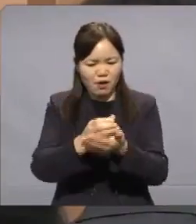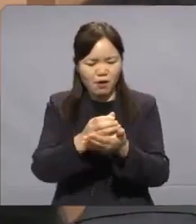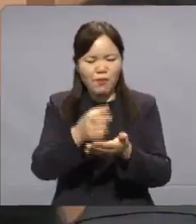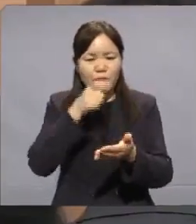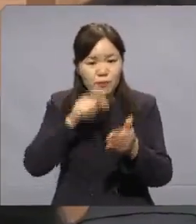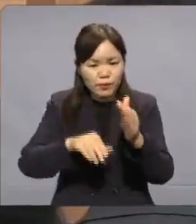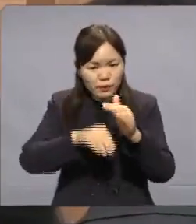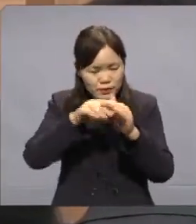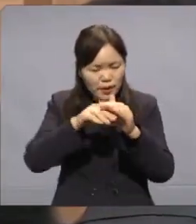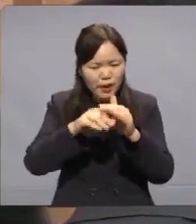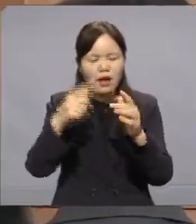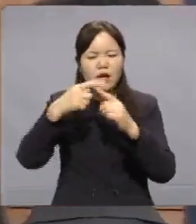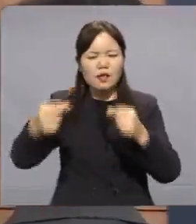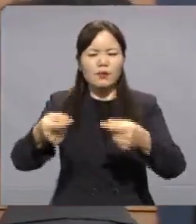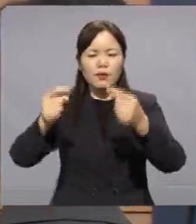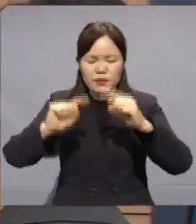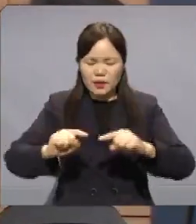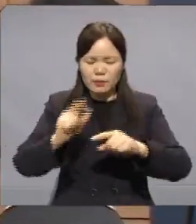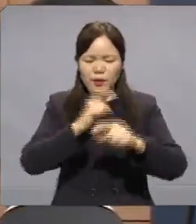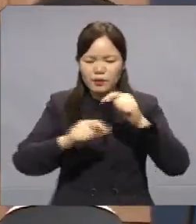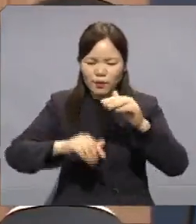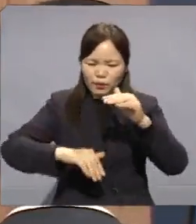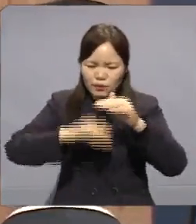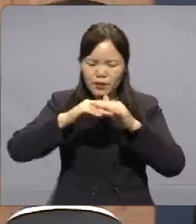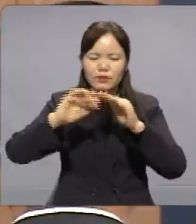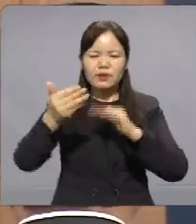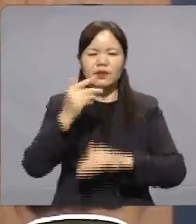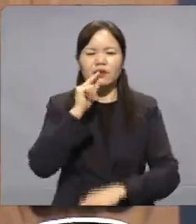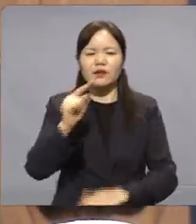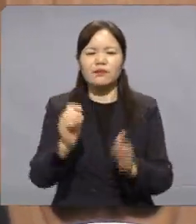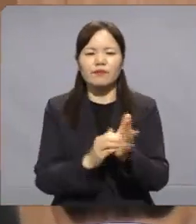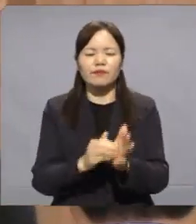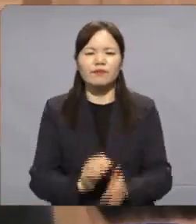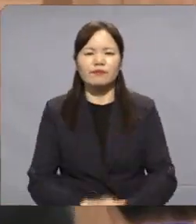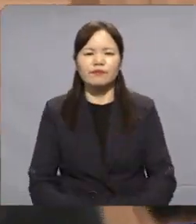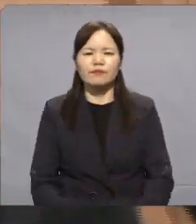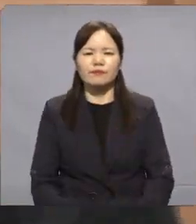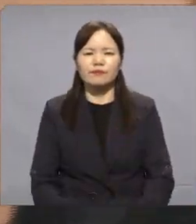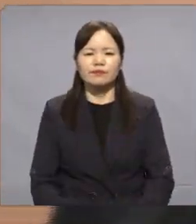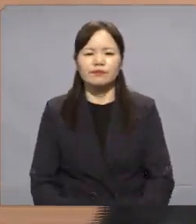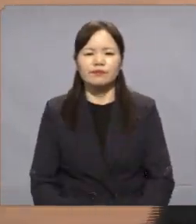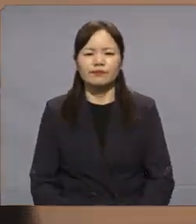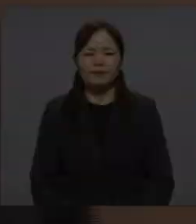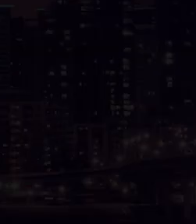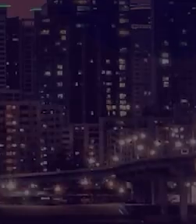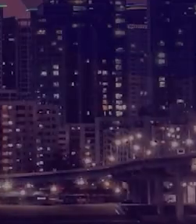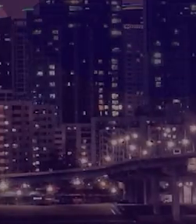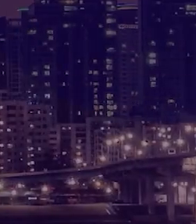일본의 호응에 따라 더 채워질 거라고 했습니다. OBS 뉴스 김민주입니다.